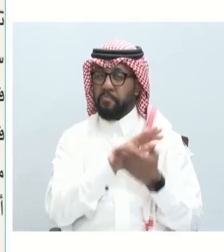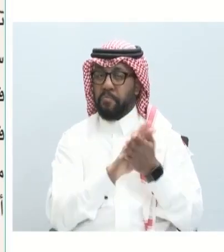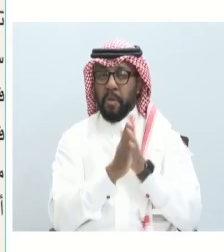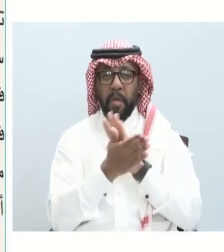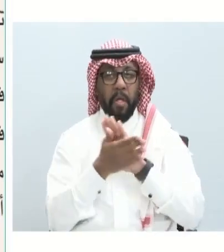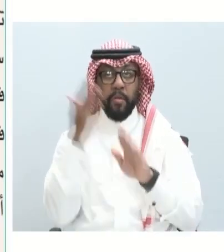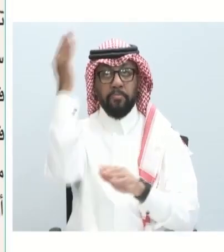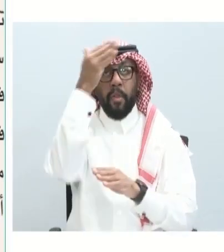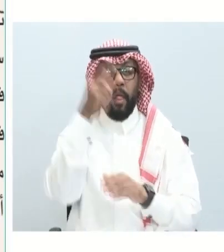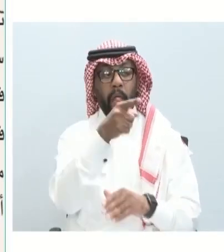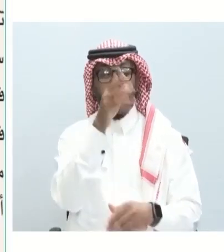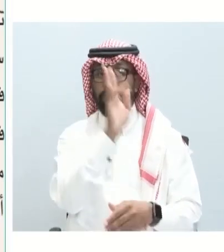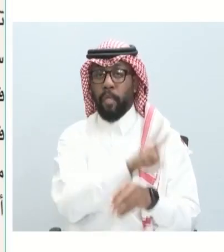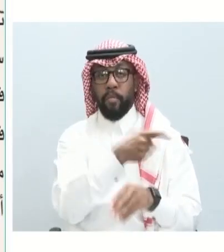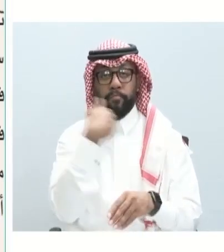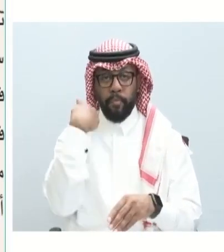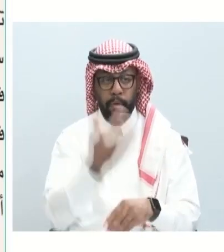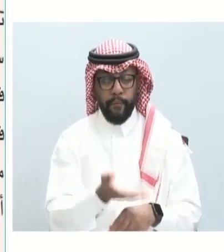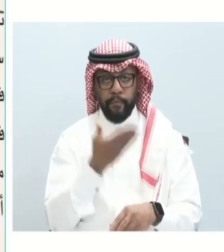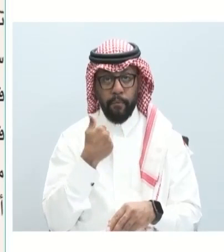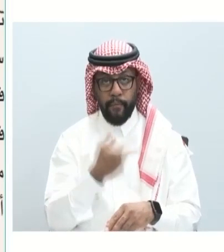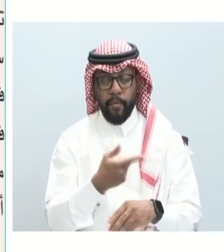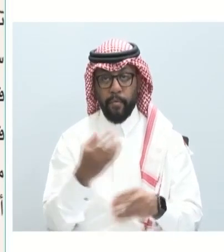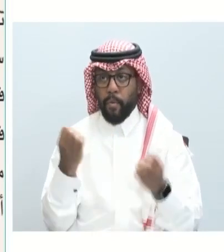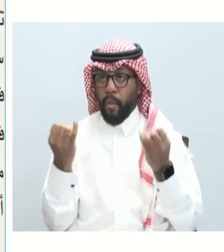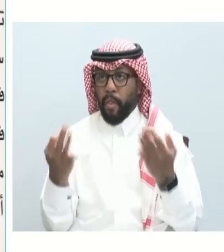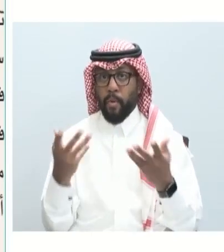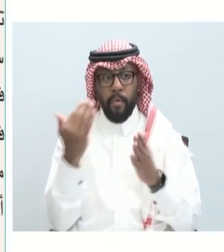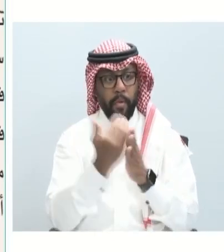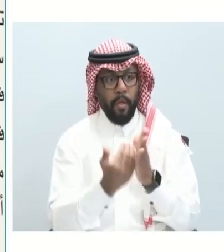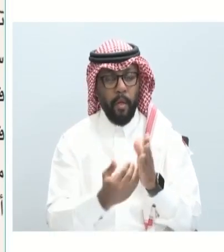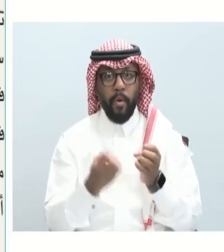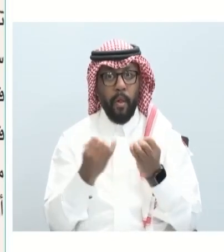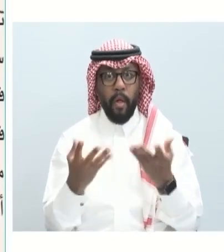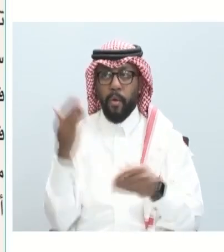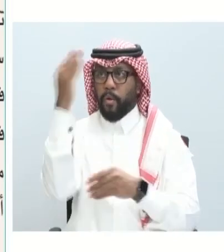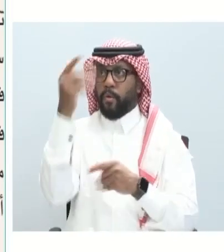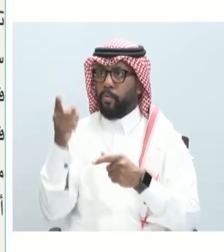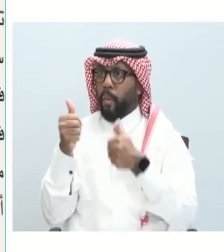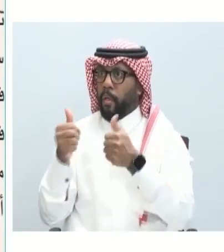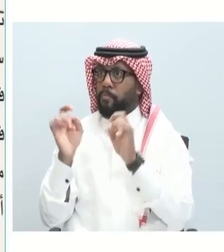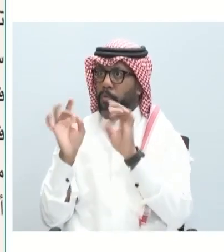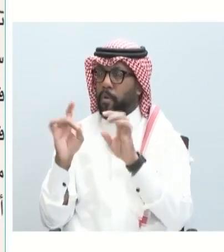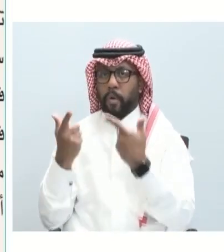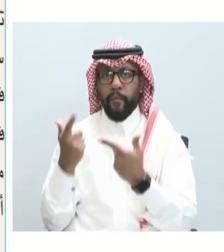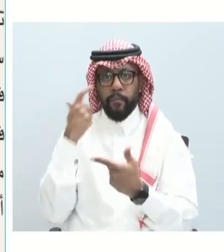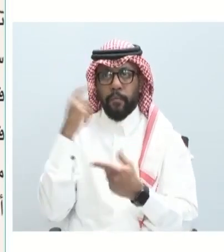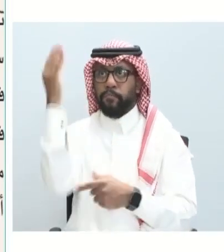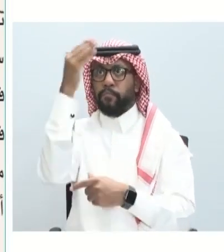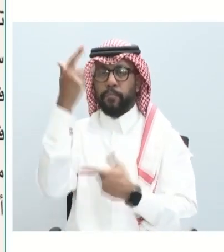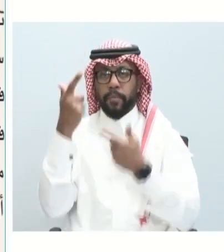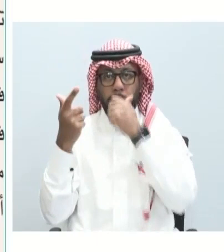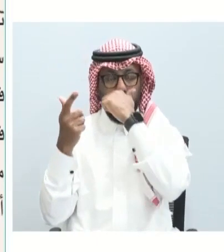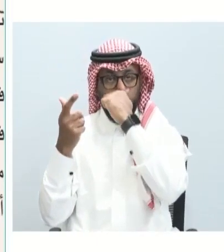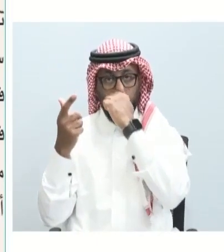وقال كيف وقد اعددتم صفاته الفريده فقال مضر رايت المرعى